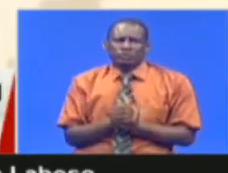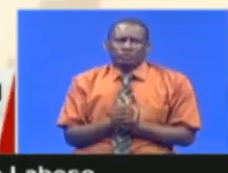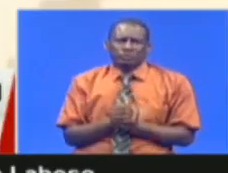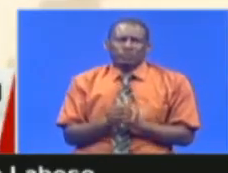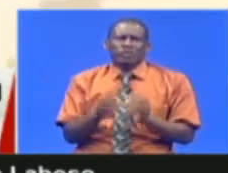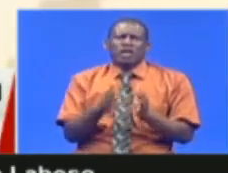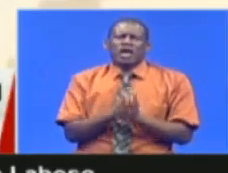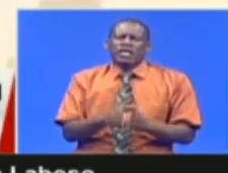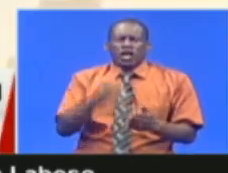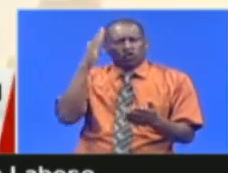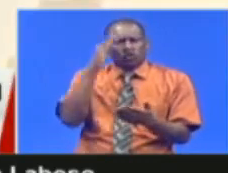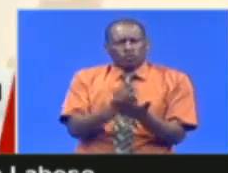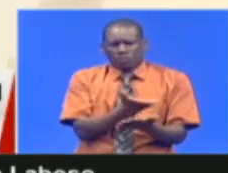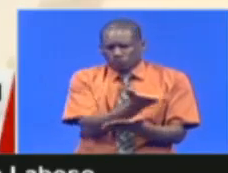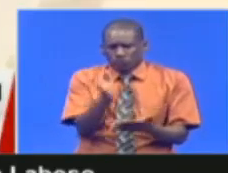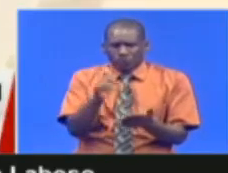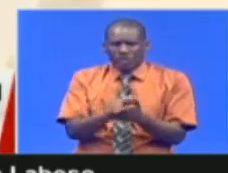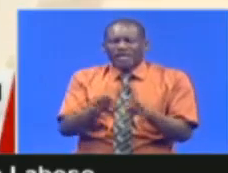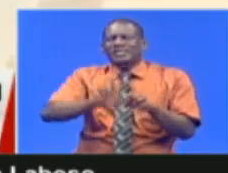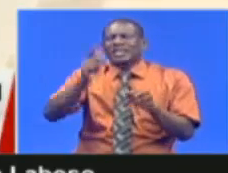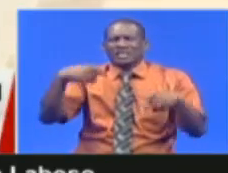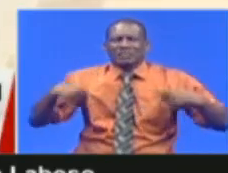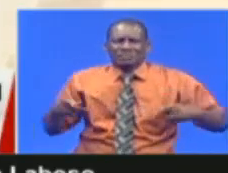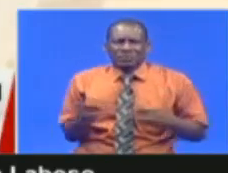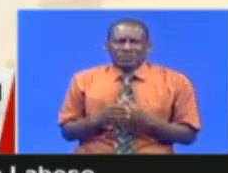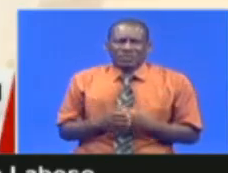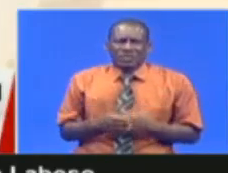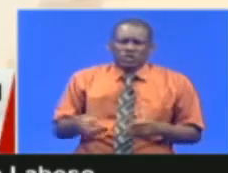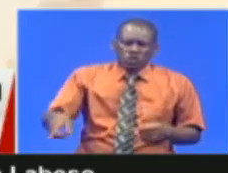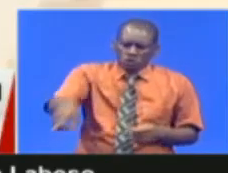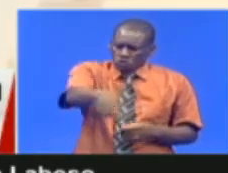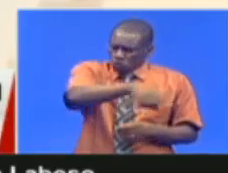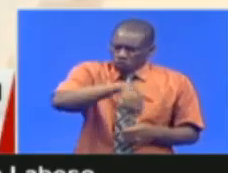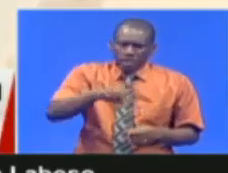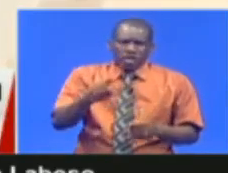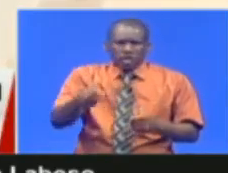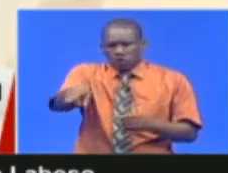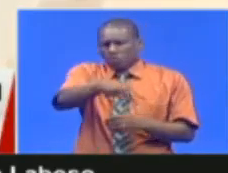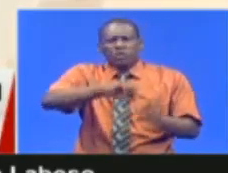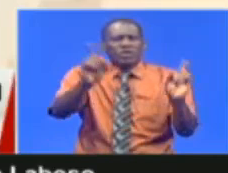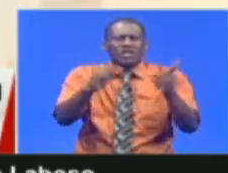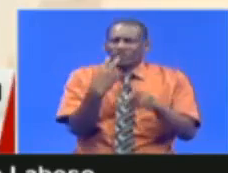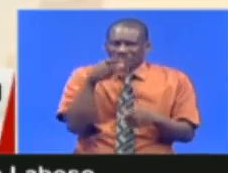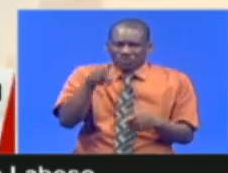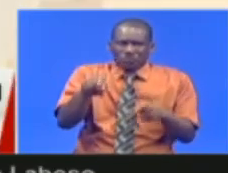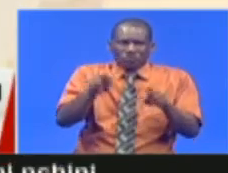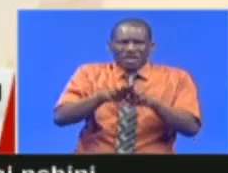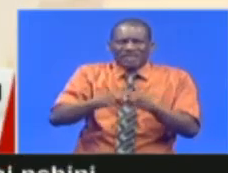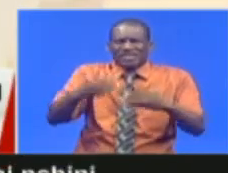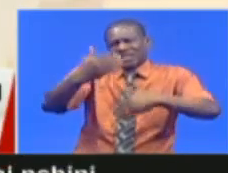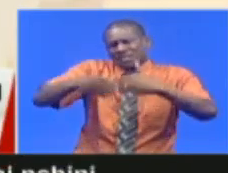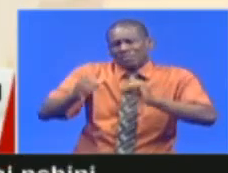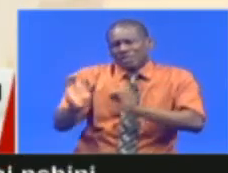Na nikuhakikishie ya kwamba kama Wakenya, sisi hatuwatambui nyinyi kama inchi